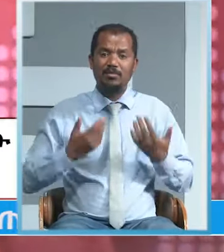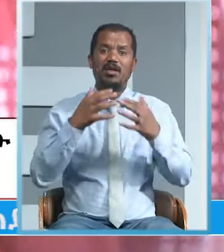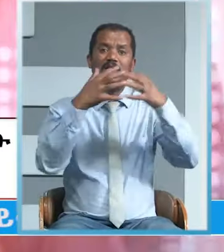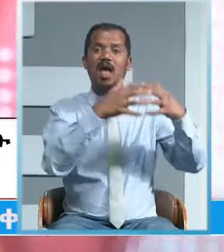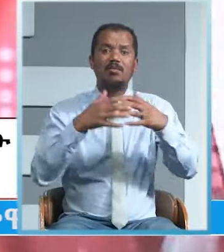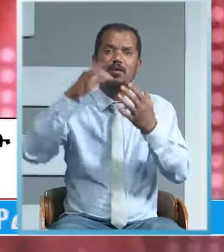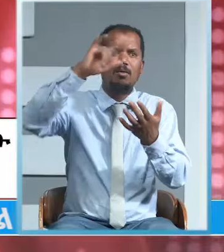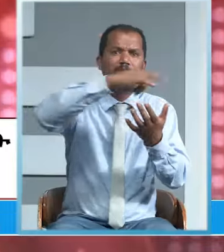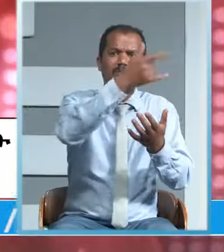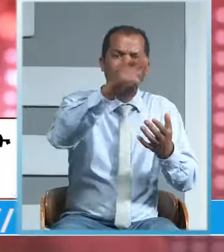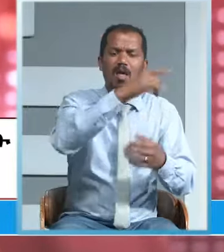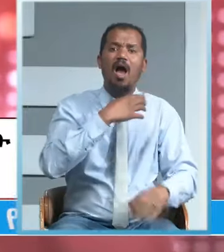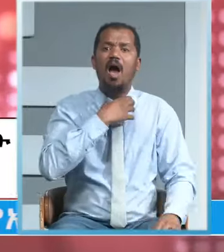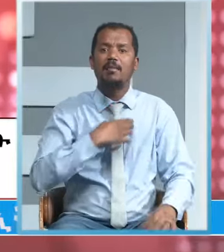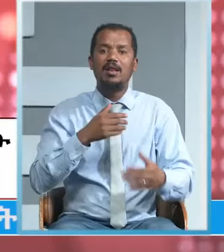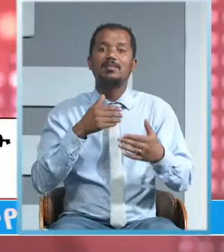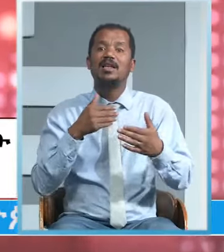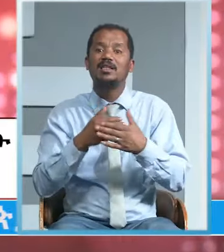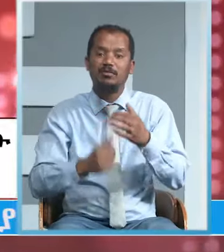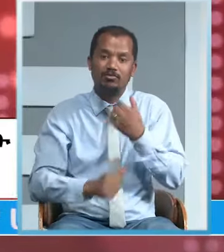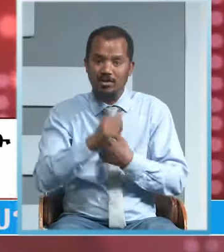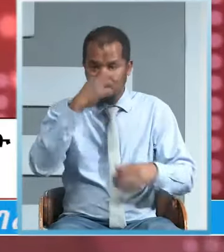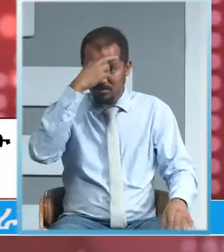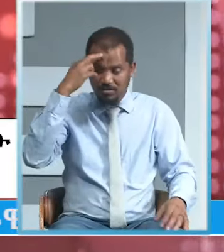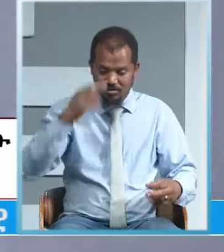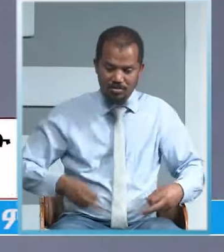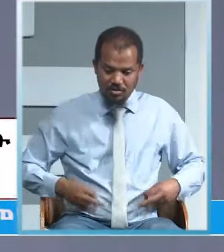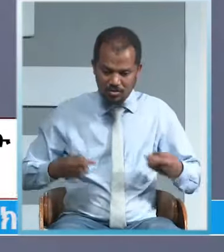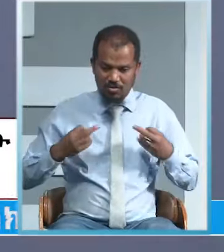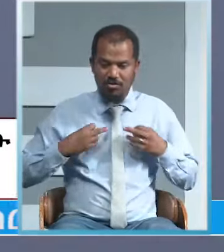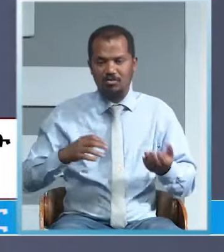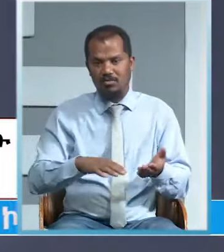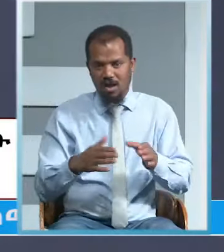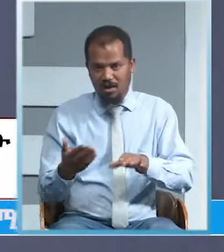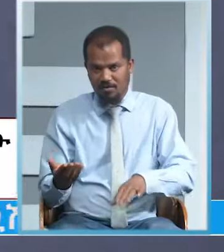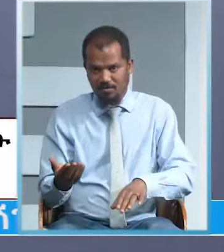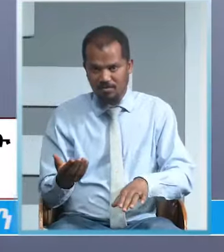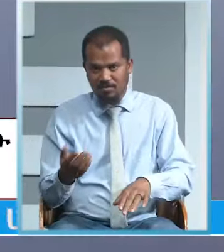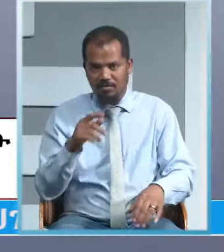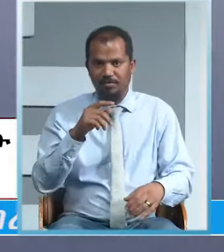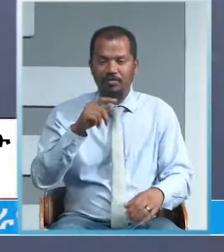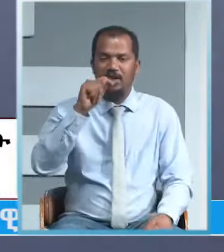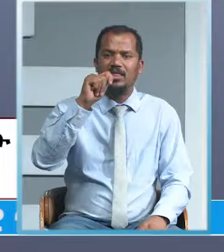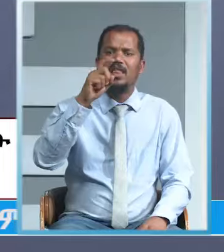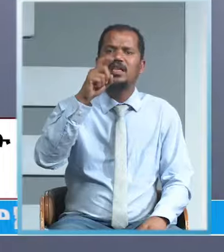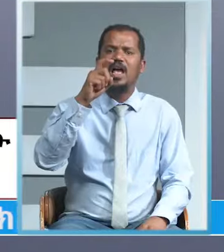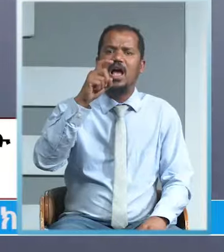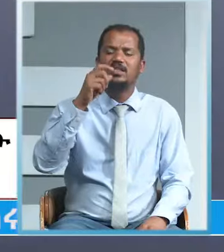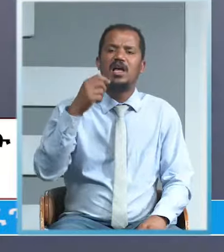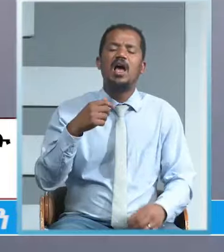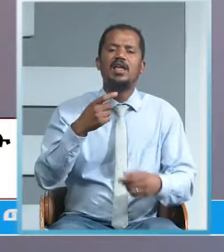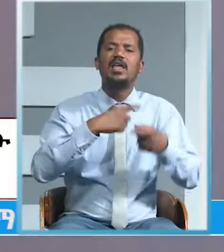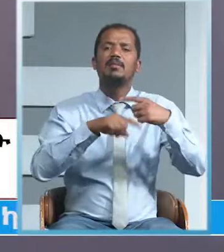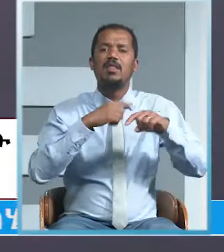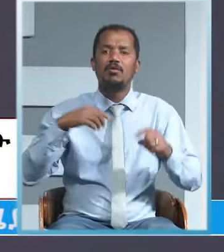የአሜሪካ የአየር ኃይል አባል በደረሰበት ጉዳት ምክንያት ሕይወቱ አልፏል። ከቴክሳስ ሳን አንቶኒዮ